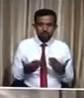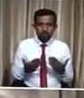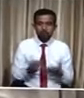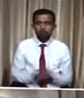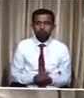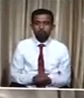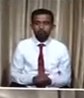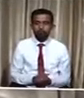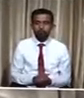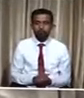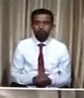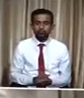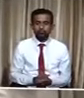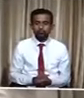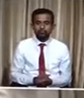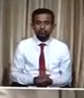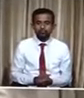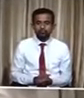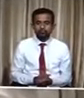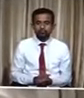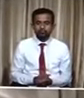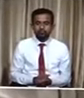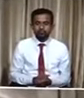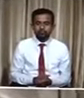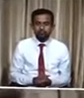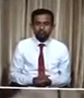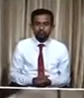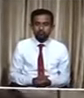எங்களுடைய இந்த